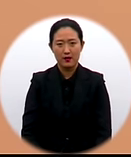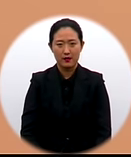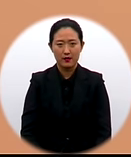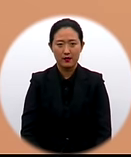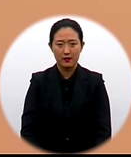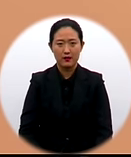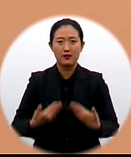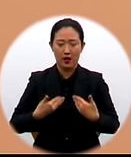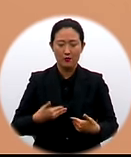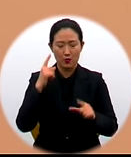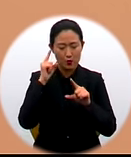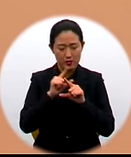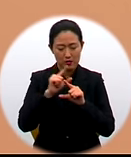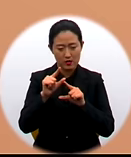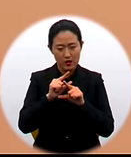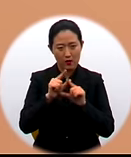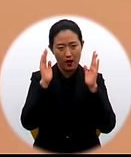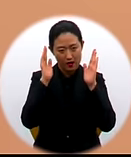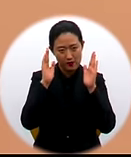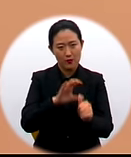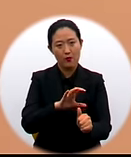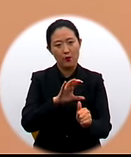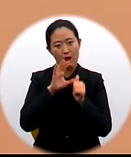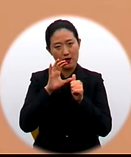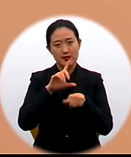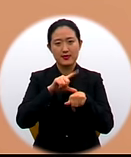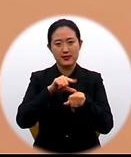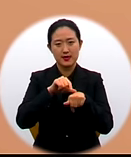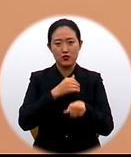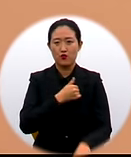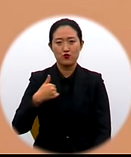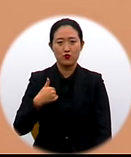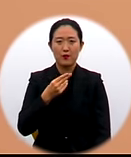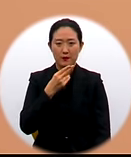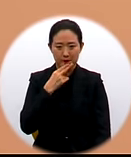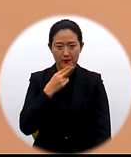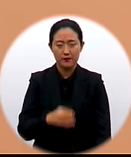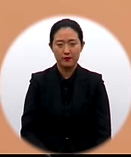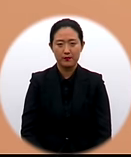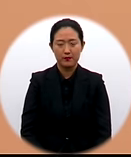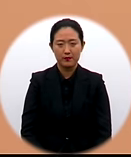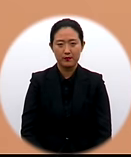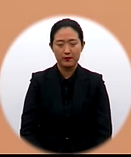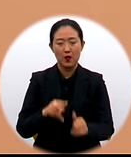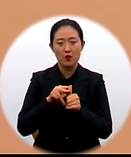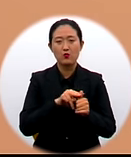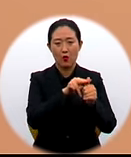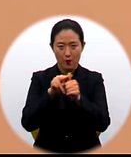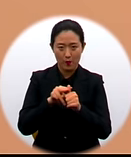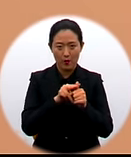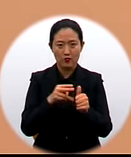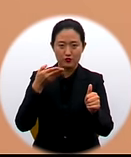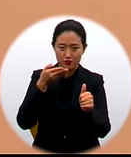빠릅니다. 그러니까 차분히 고민하고 생각해서 이것을 학습해서 활용할 수 있는 시간적 여유가 없는 경우도 많아요. 특히 정보량에서